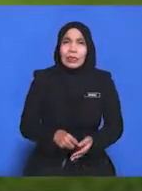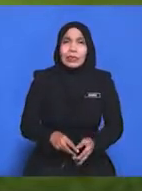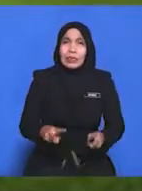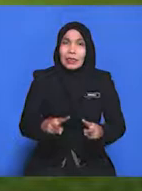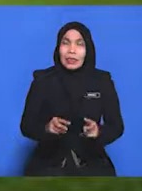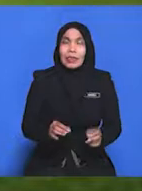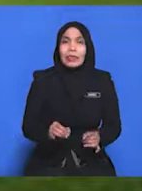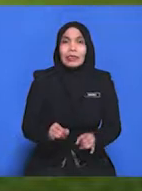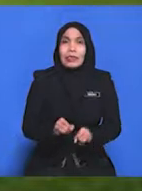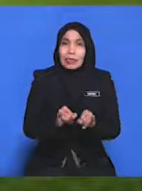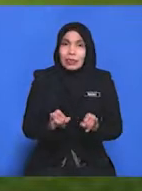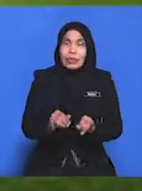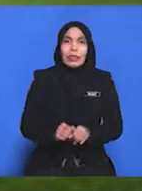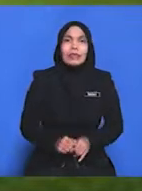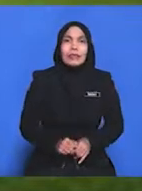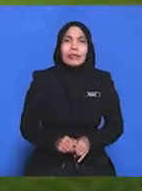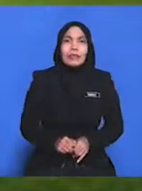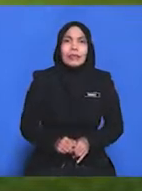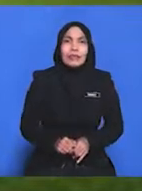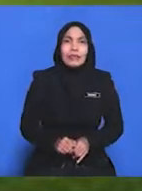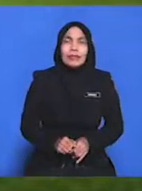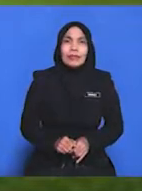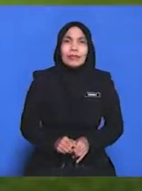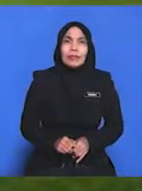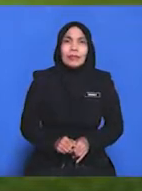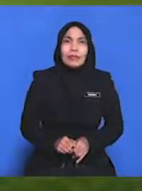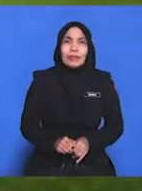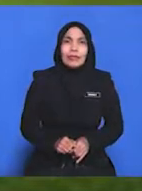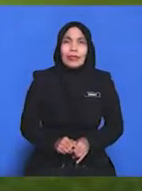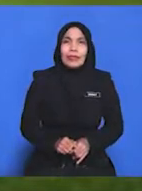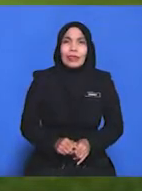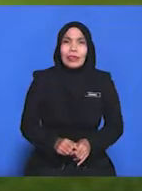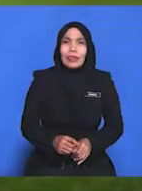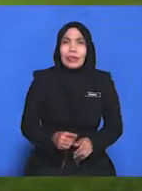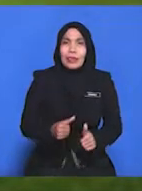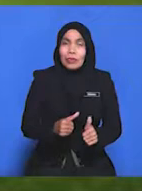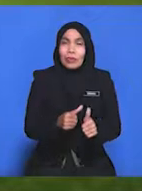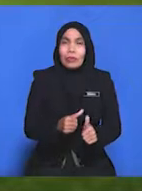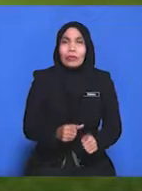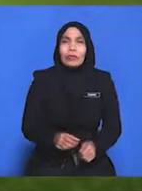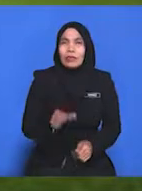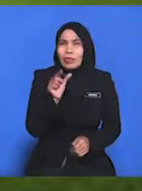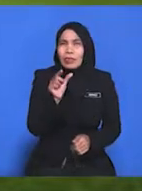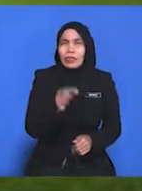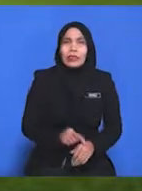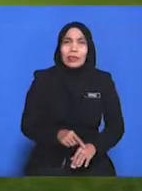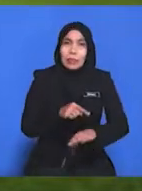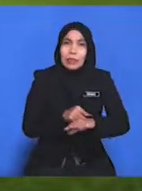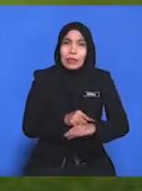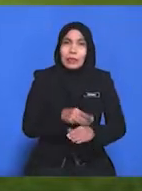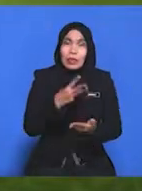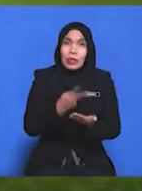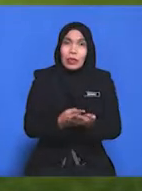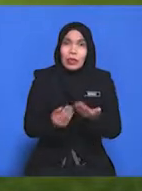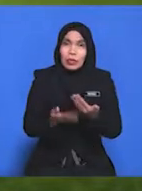terdapat banyak penyertaan tetapi kekurangan masa, sumber kewangan, kemudahan, peralatan